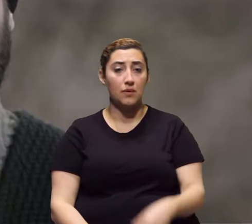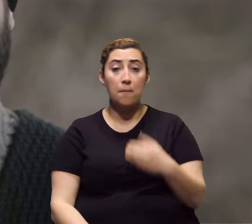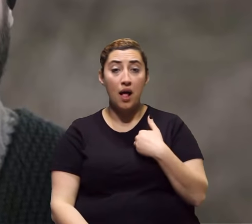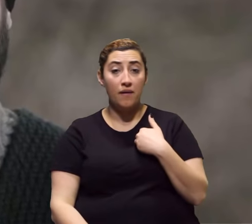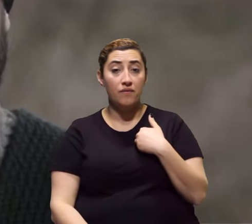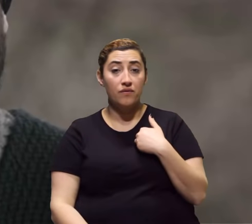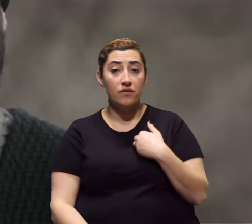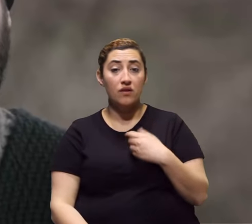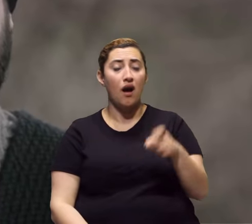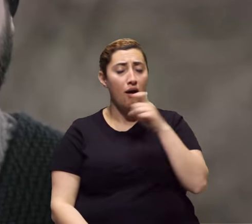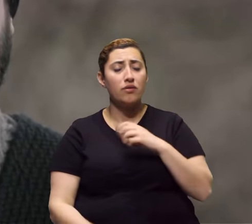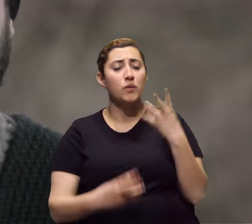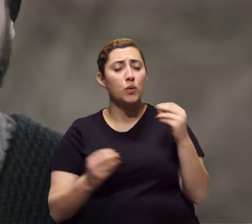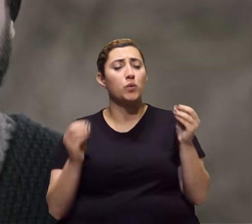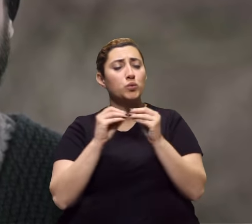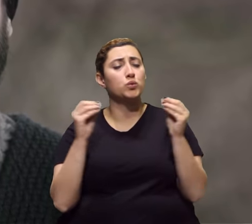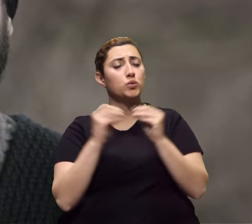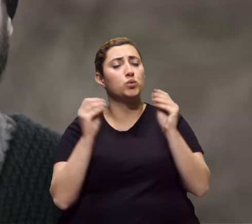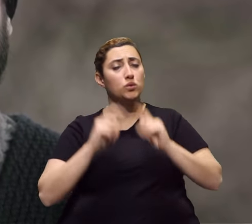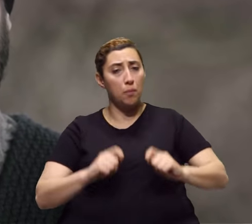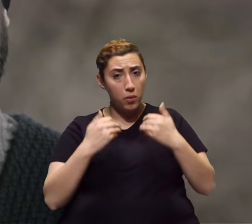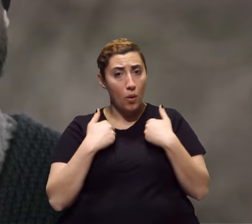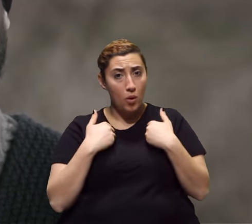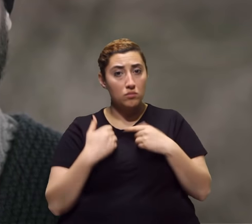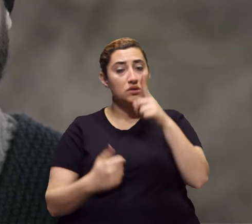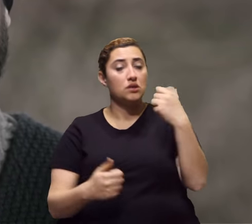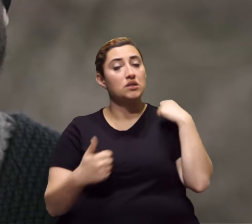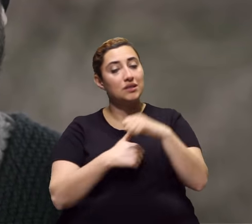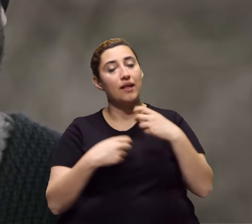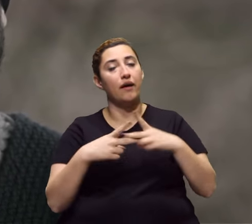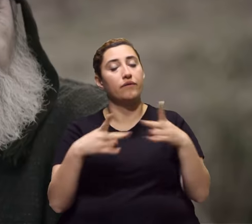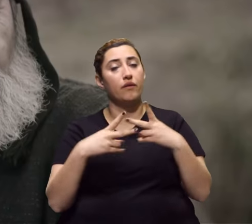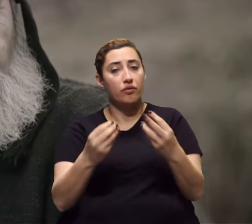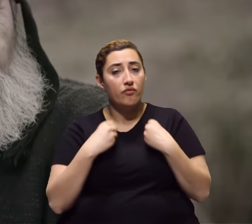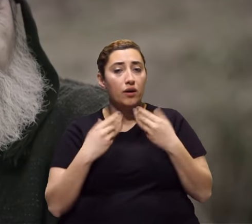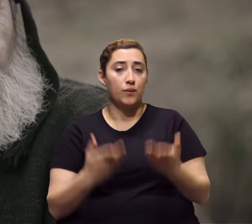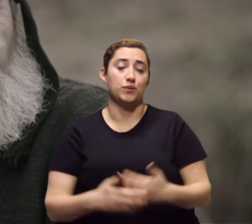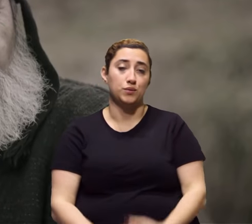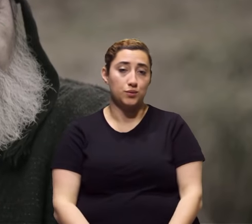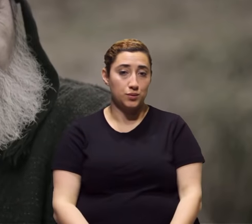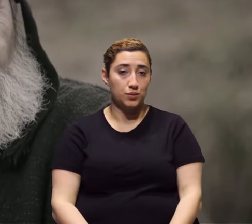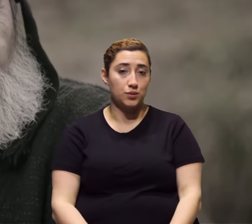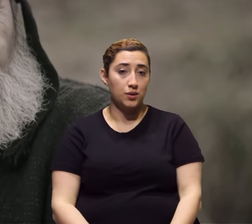Ben kusur üstüne kusur işlerim. Siz gene lütfedersiniz.